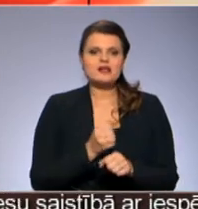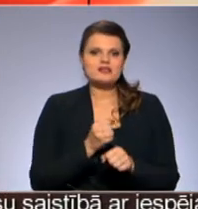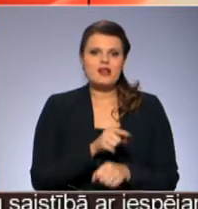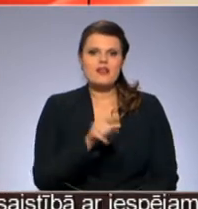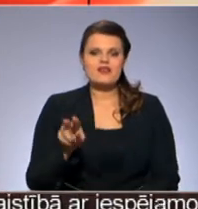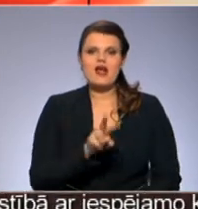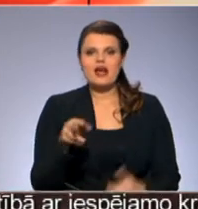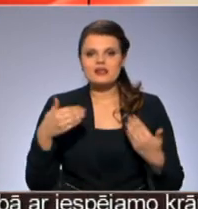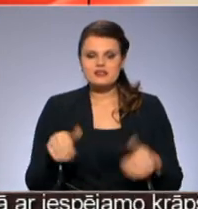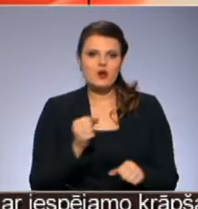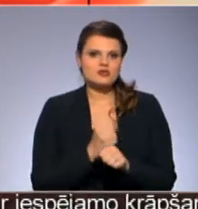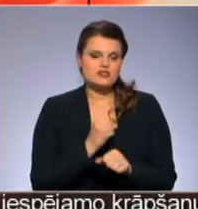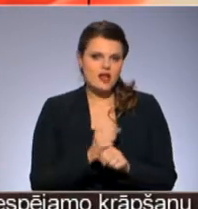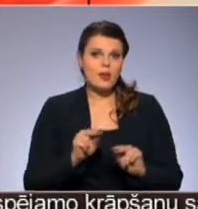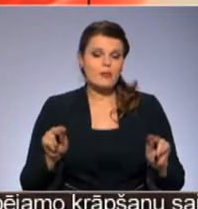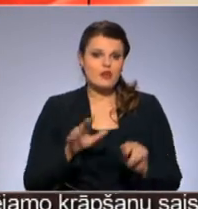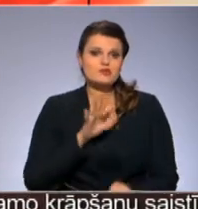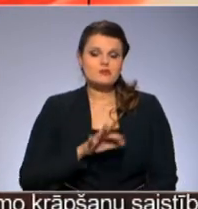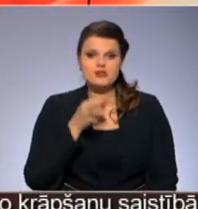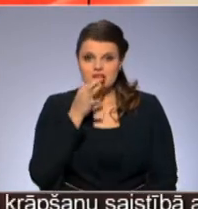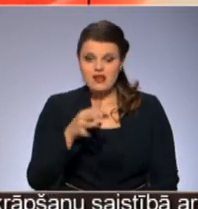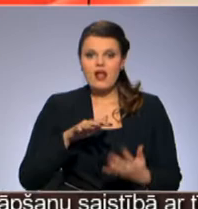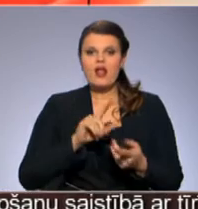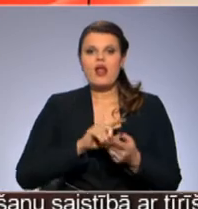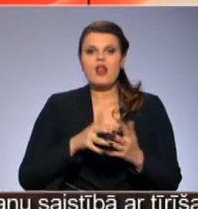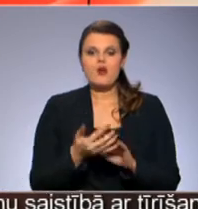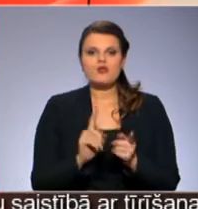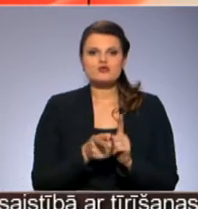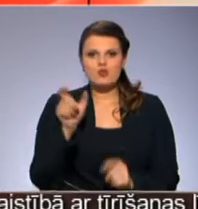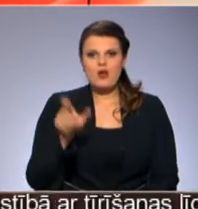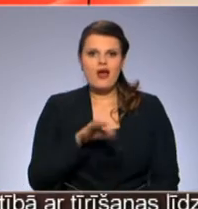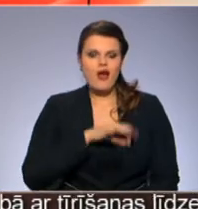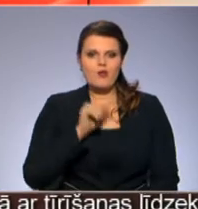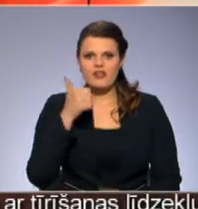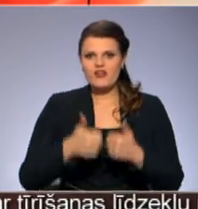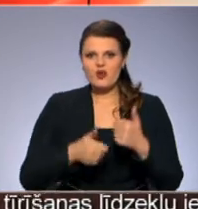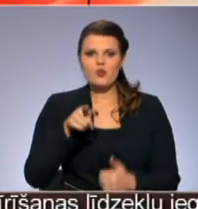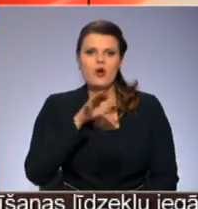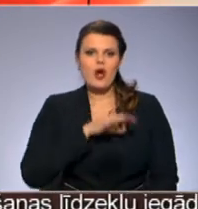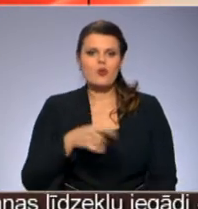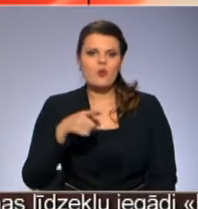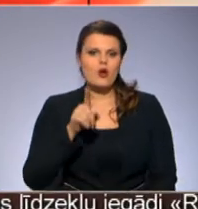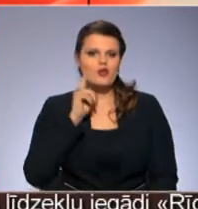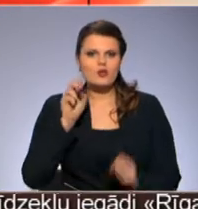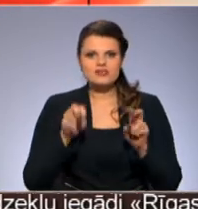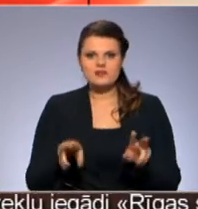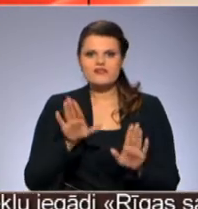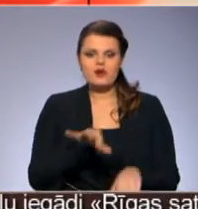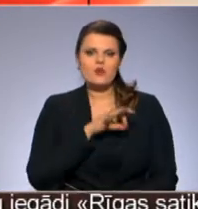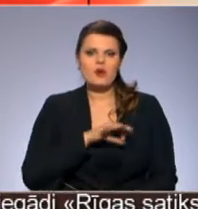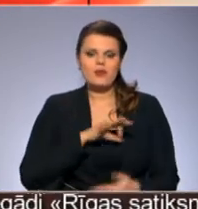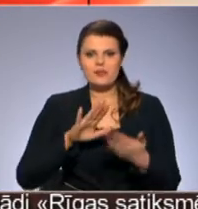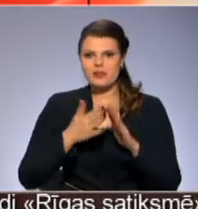jau strādā. Pedagogi spiest atzīt, ka lauku skolotāja atalgojums nevar konkurēt ar to algu, ko jaunie speciālisti var